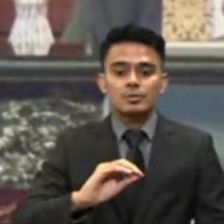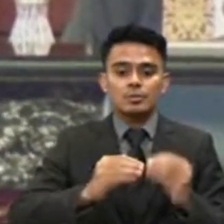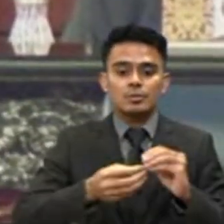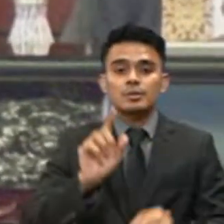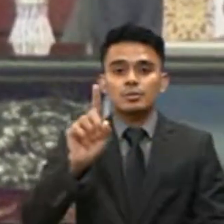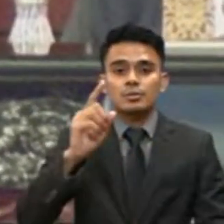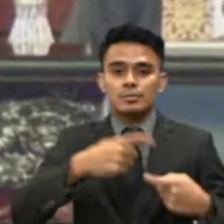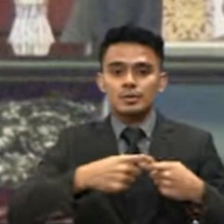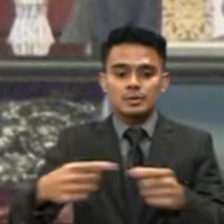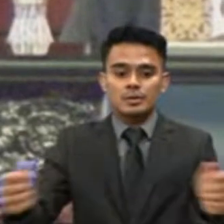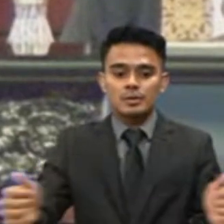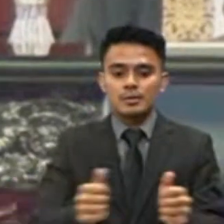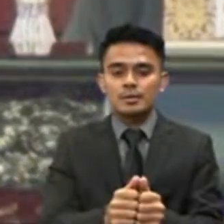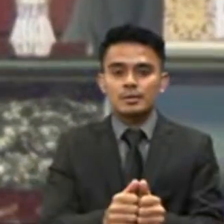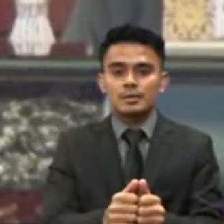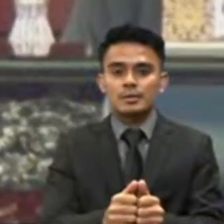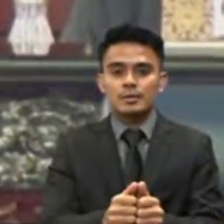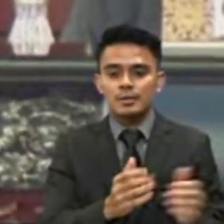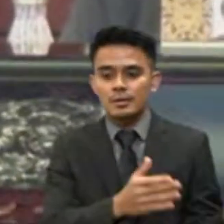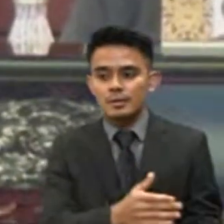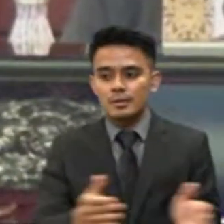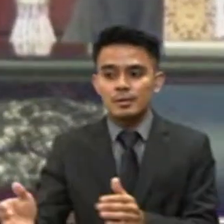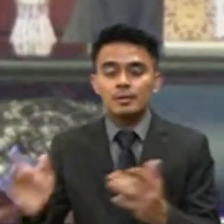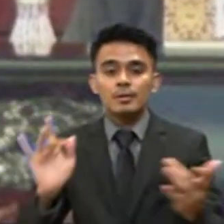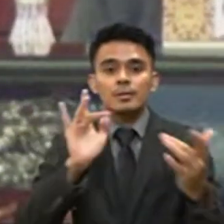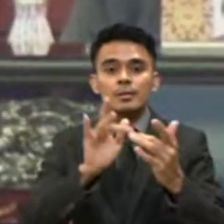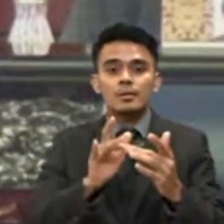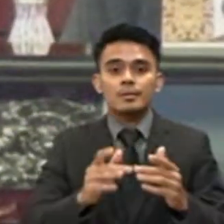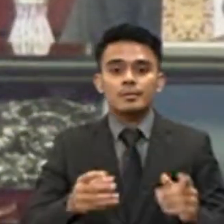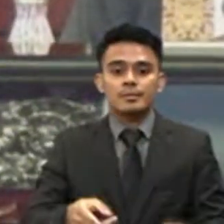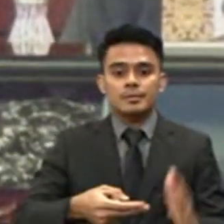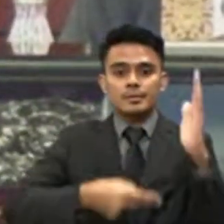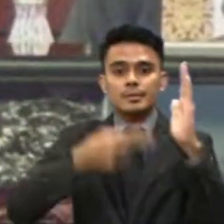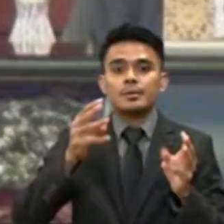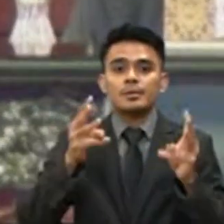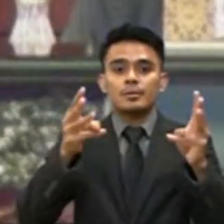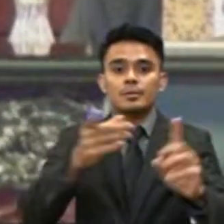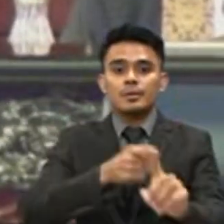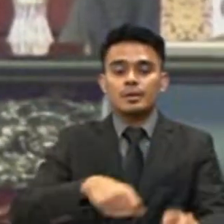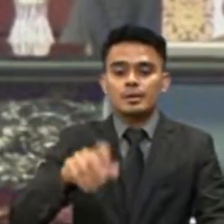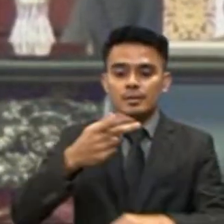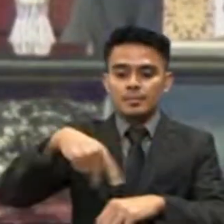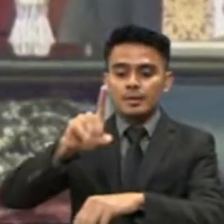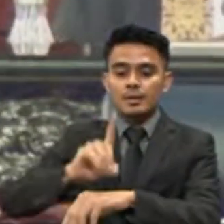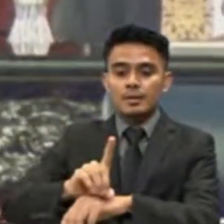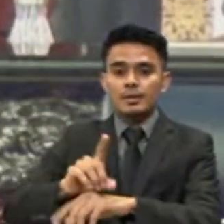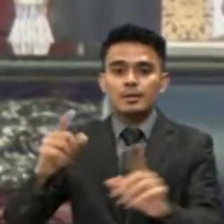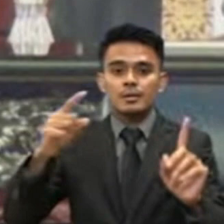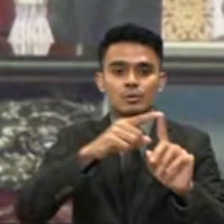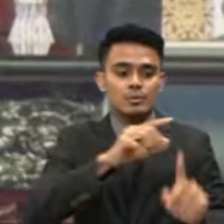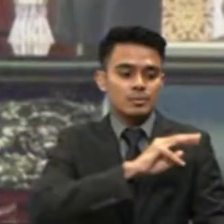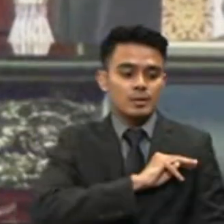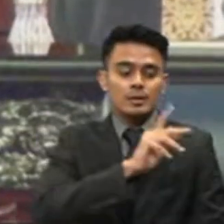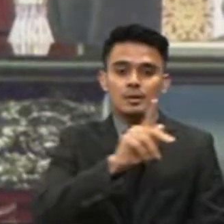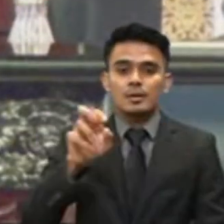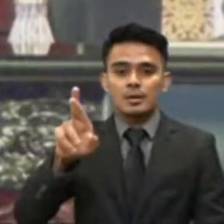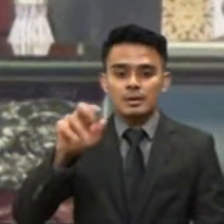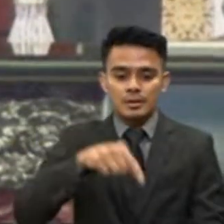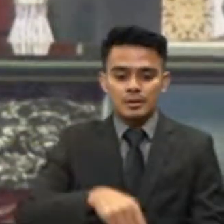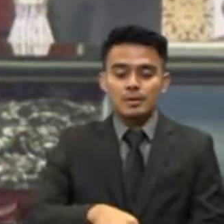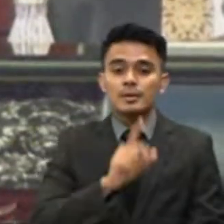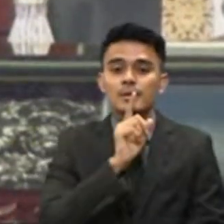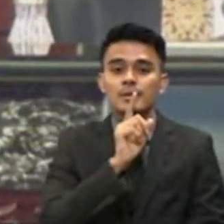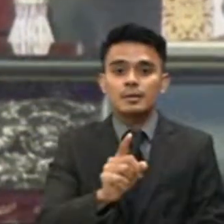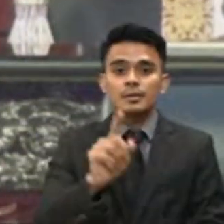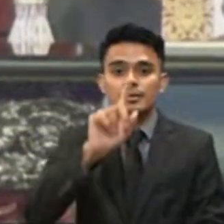dua peratus tapi setelah Opi ardinatkan maka inflasi daripada 4 bulan ratus telah turun